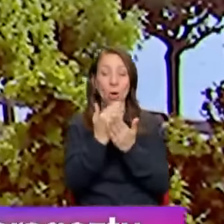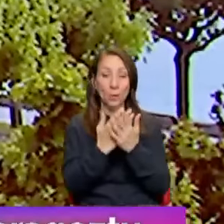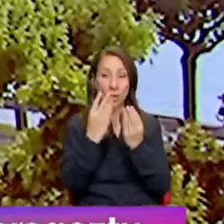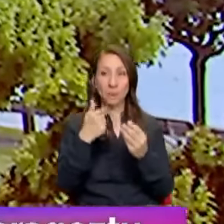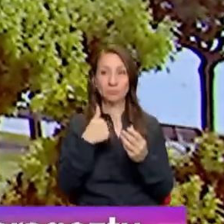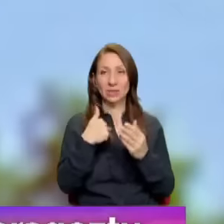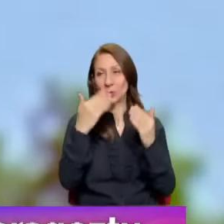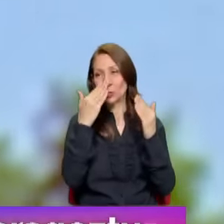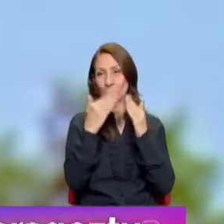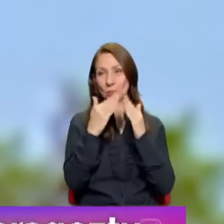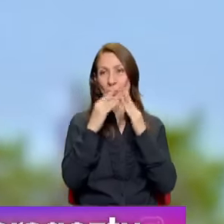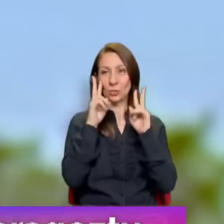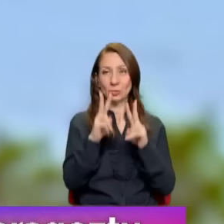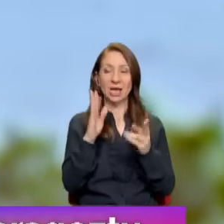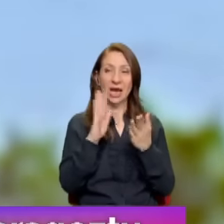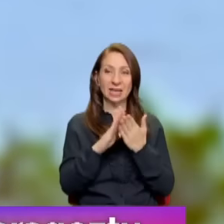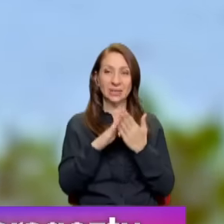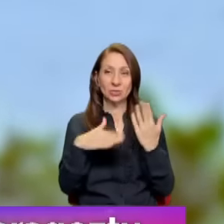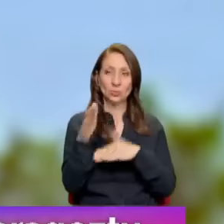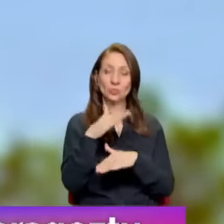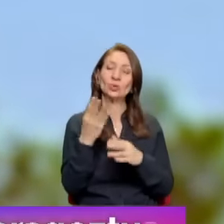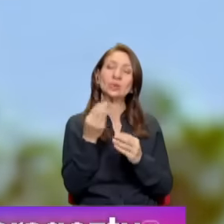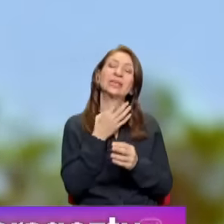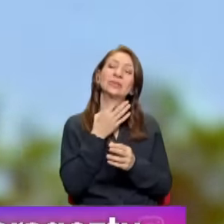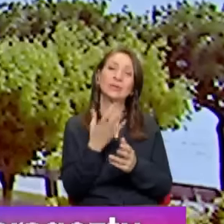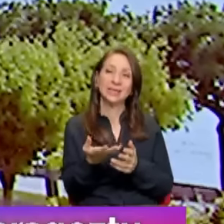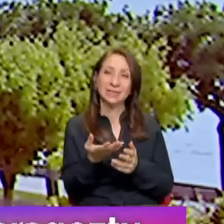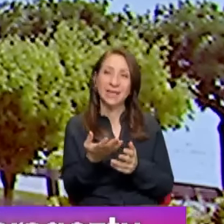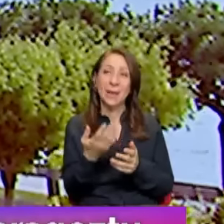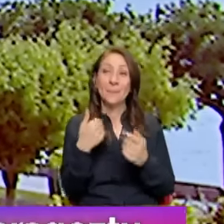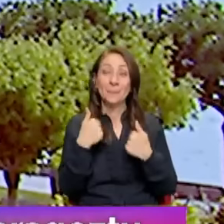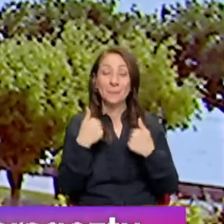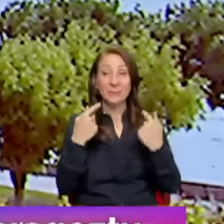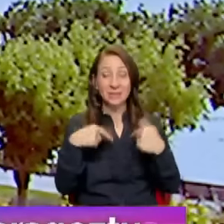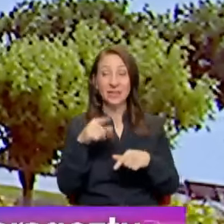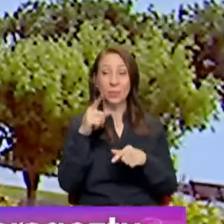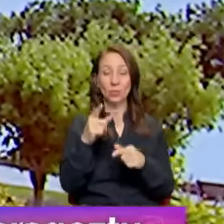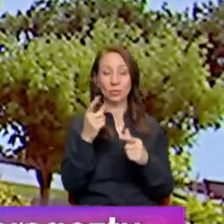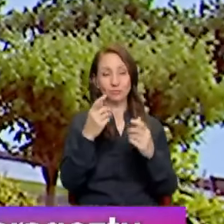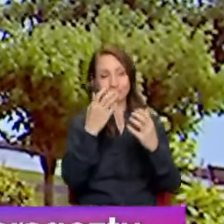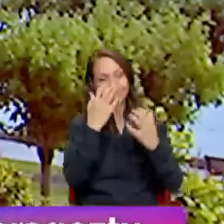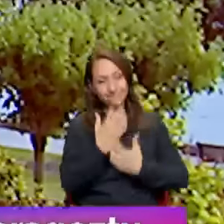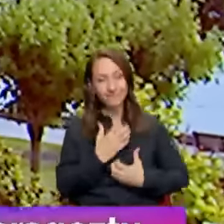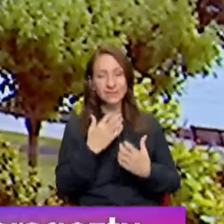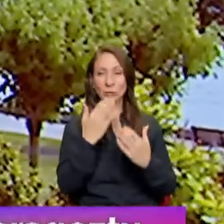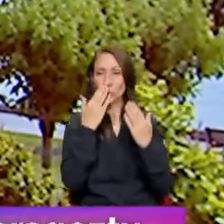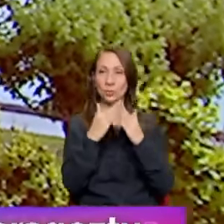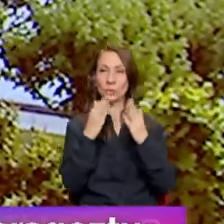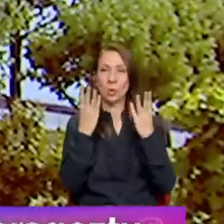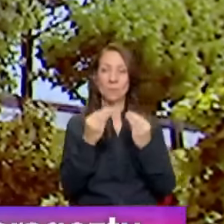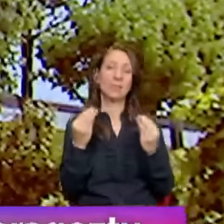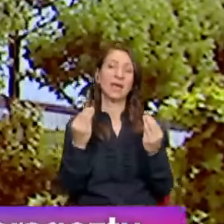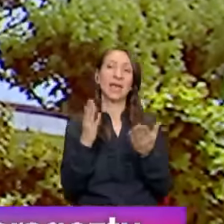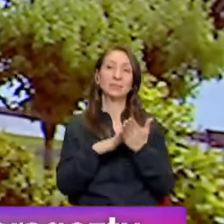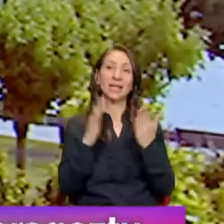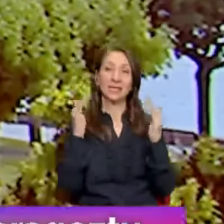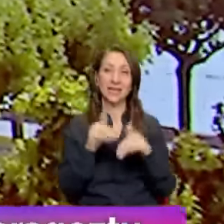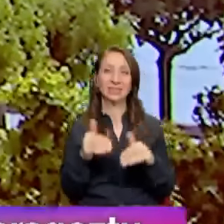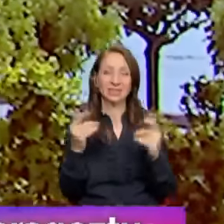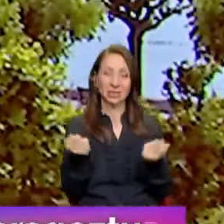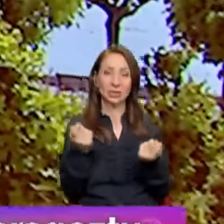bizi layık görmüş arkadaşlarımız çok ama çok teşekkür ederim Biz de bu ilginize layık olmaya elimizden